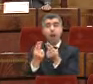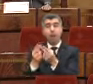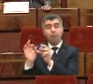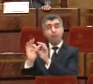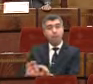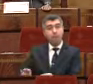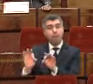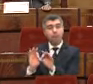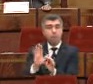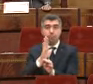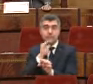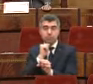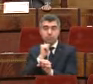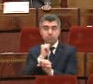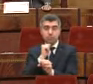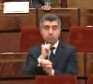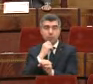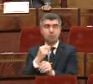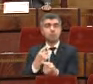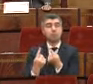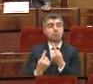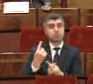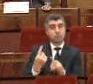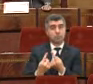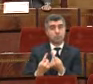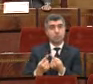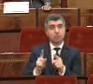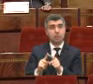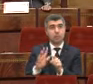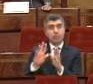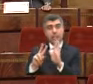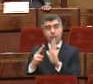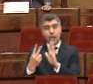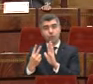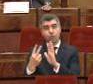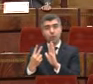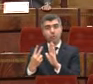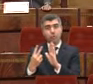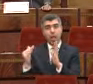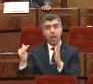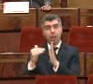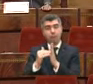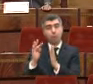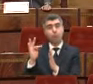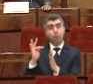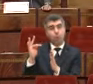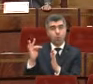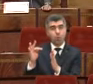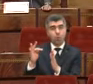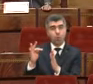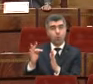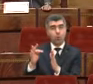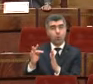المغابه ديالها وكوني كانت في حاله ديالها سليمه، اللي كتعطيها كوطا بين 12000 و24000 طن، وكاين واحد سبحان الله عنده 80000